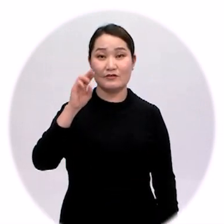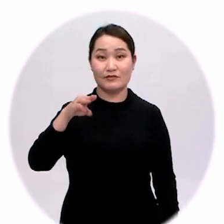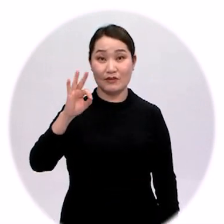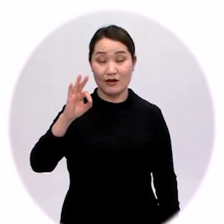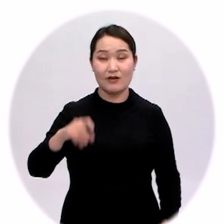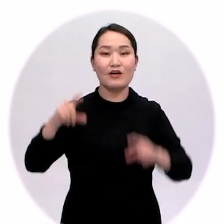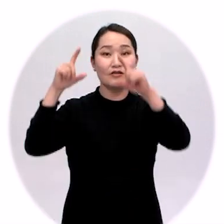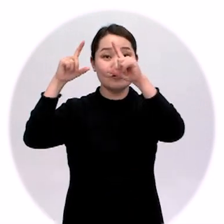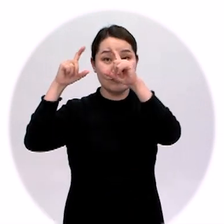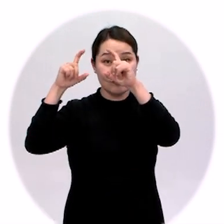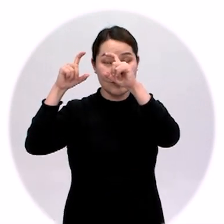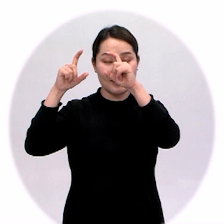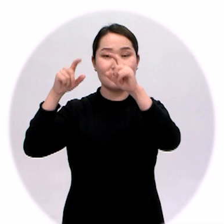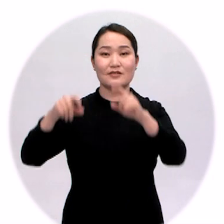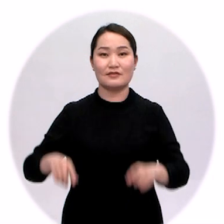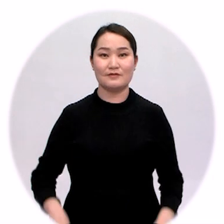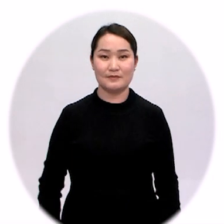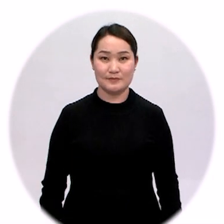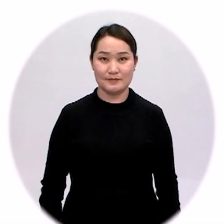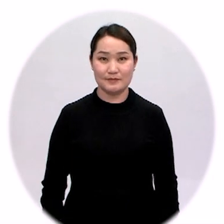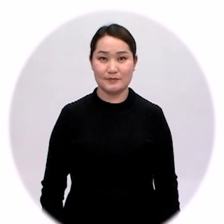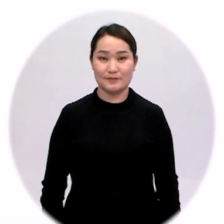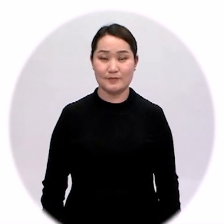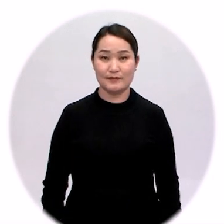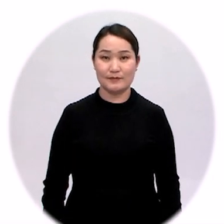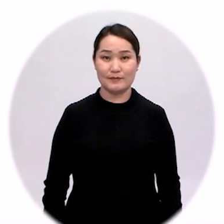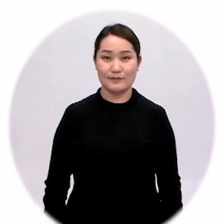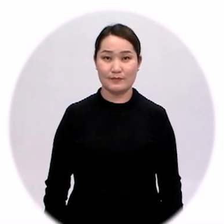зураг. Фото зургийн тухай бид ярилцсан.